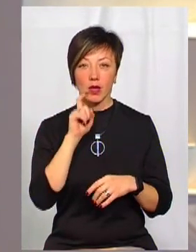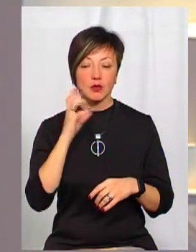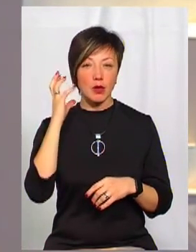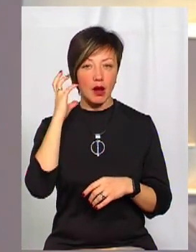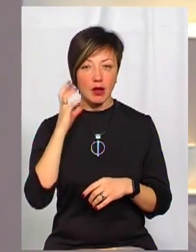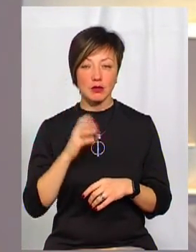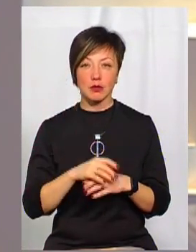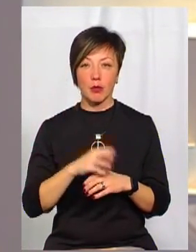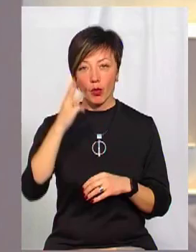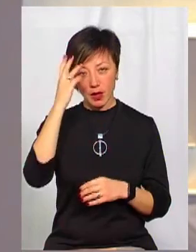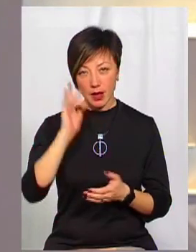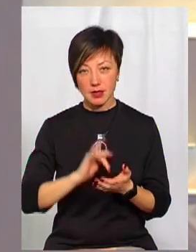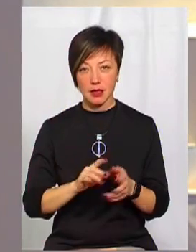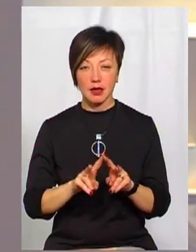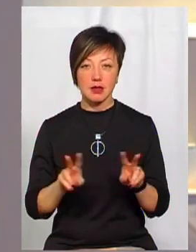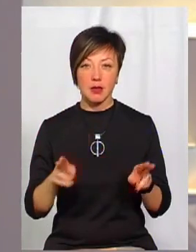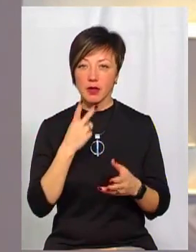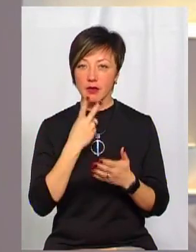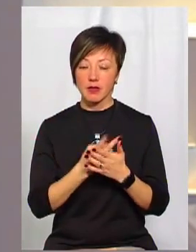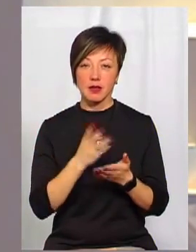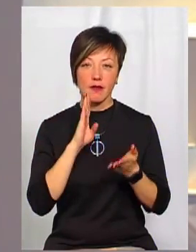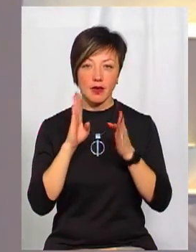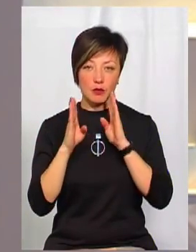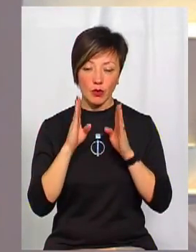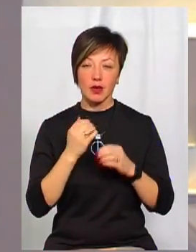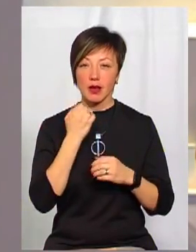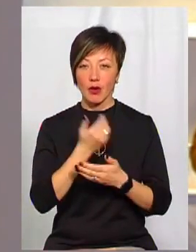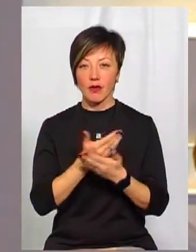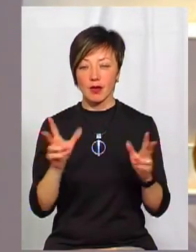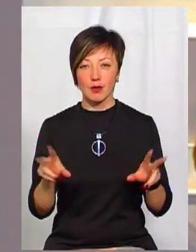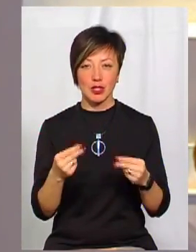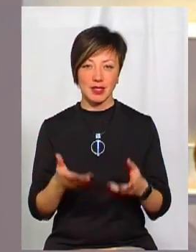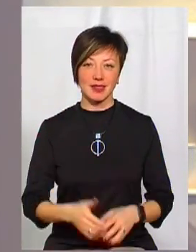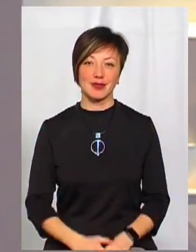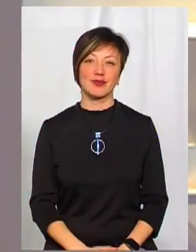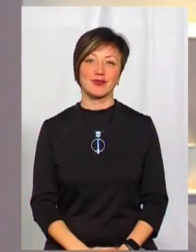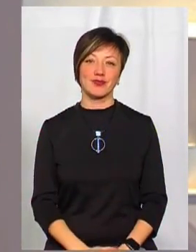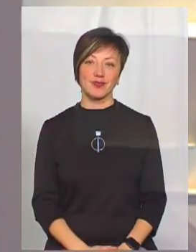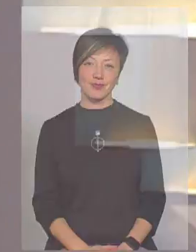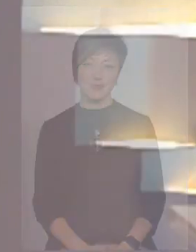українському радіо «Поділля Центр». Так само дивіться у мережі Facebook. Дякуємо всім, нехай щастить.